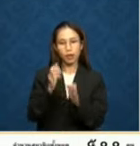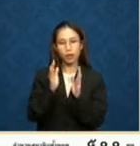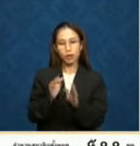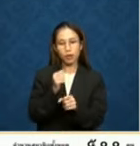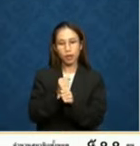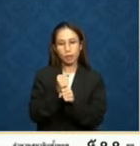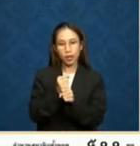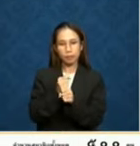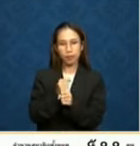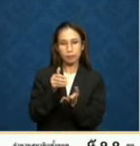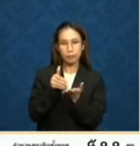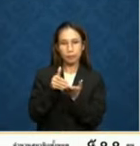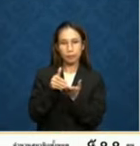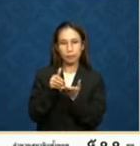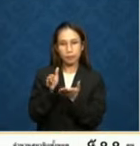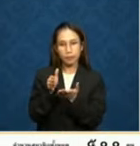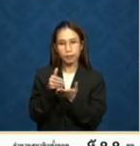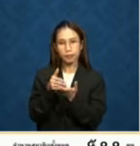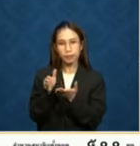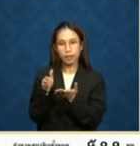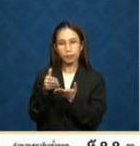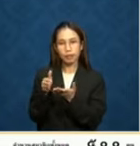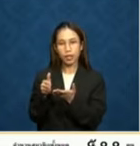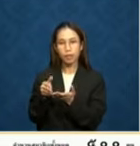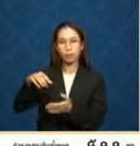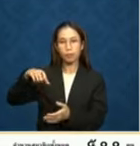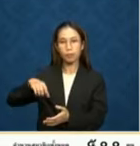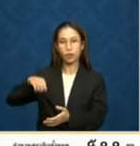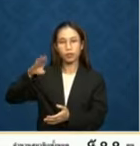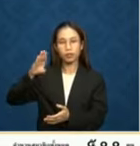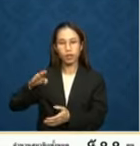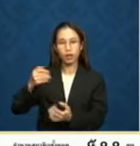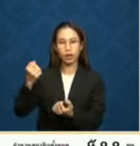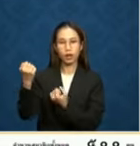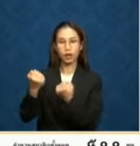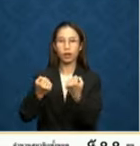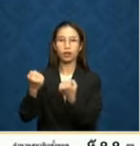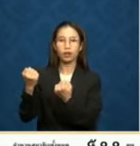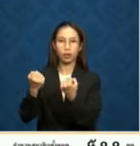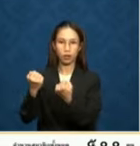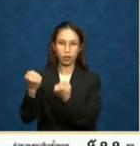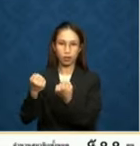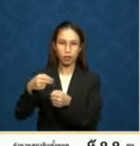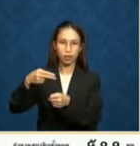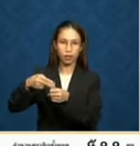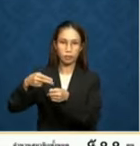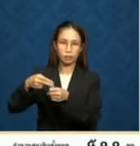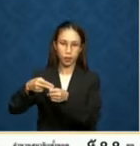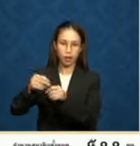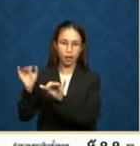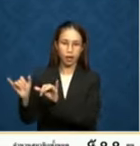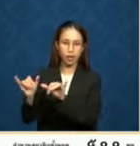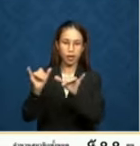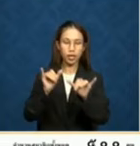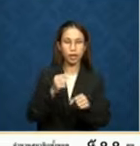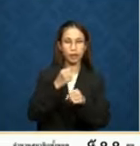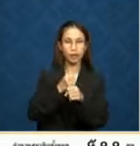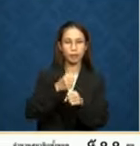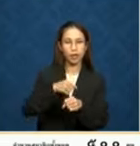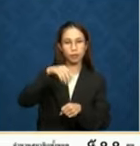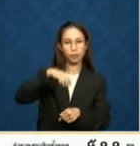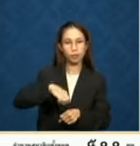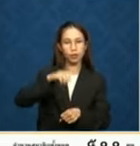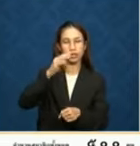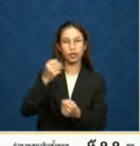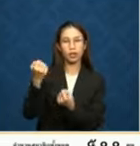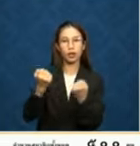จากระบบสันดาบมาสู่ระบบ EVเข้าไปสู่ระบบ EV ได้ทันต